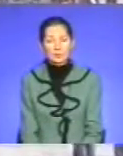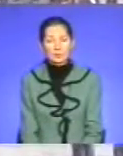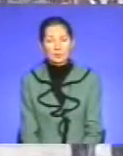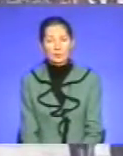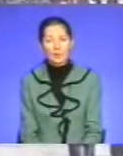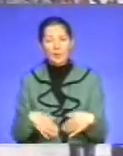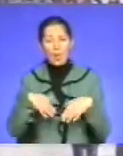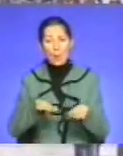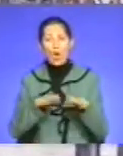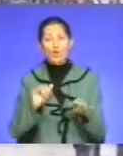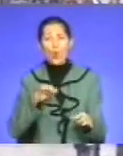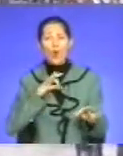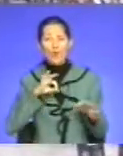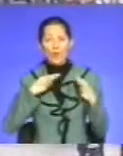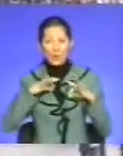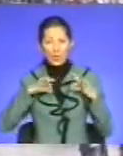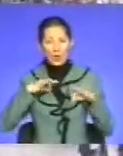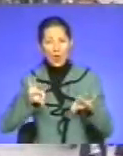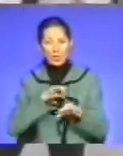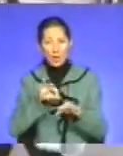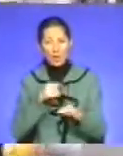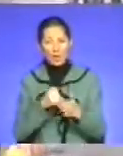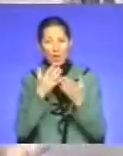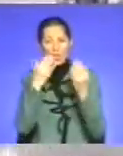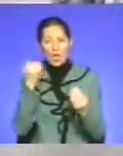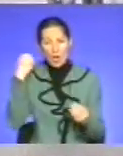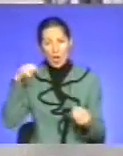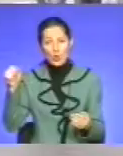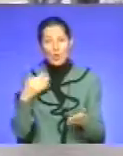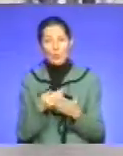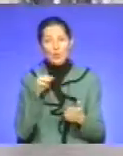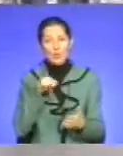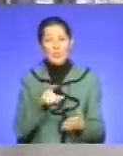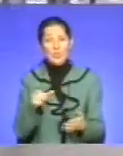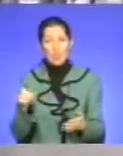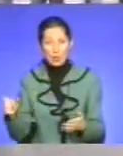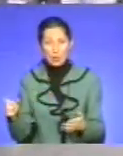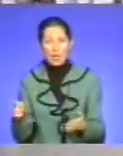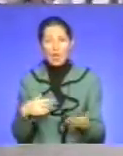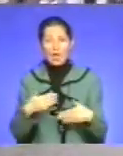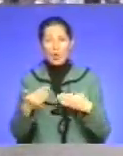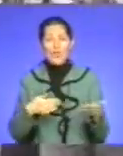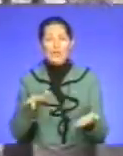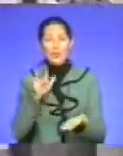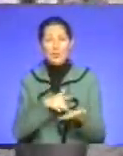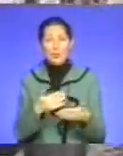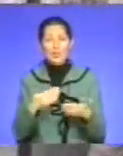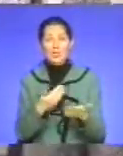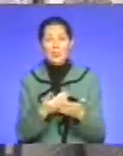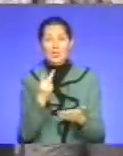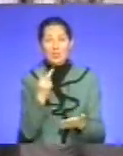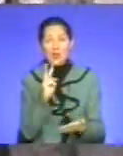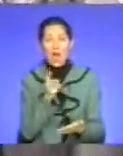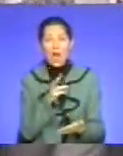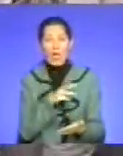Марш у вишиванках. До Дня Героїв близько тисячі тернополян крокували містом. Пройшли понад 2,5 кілометри від вулиці